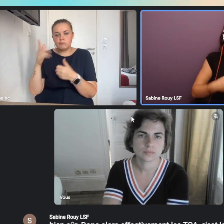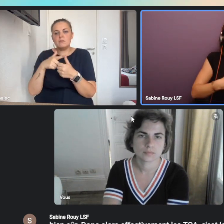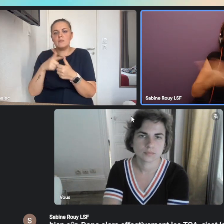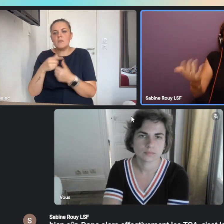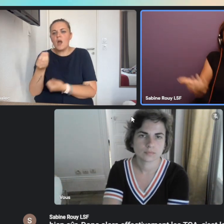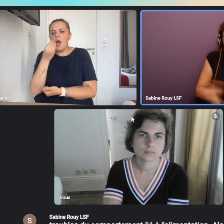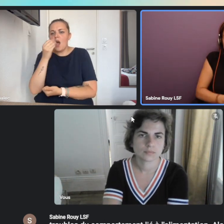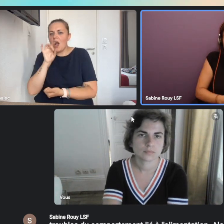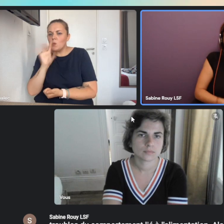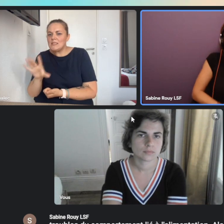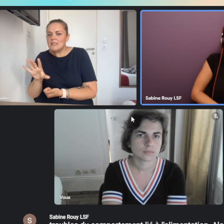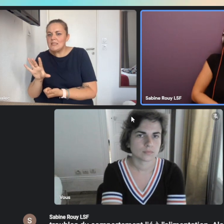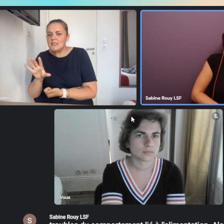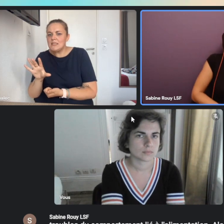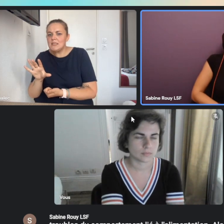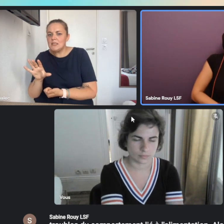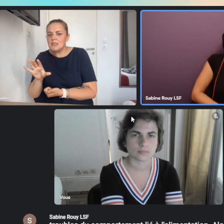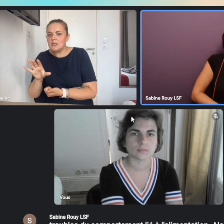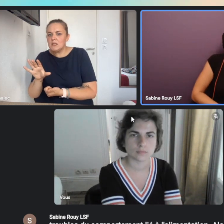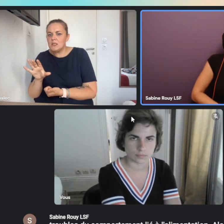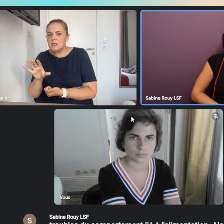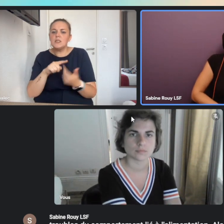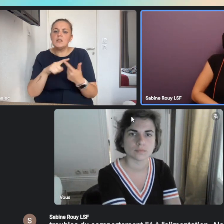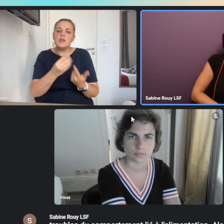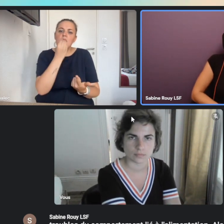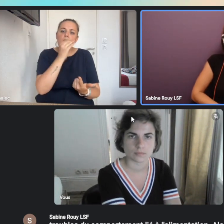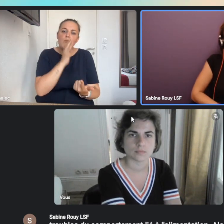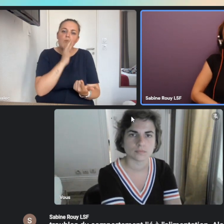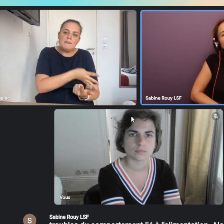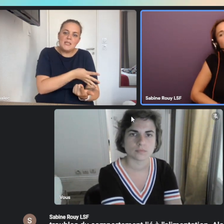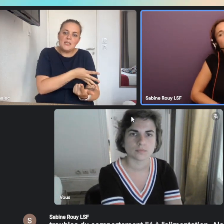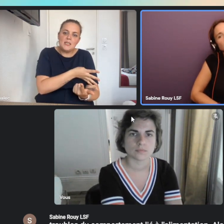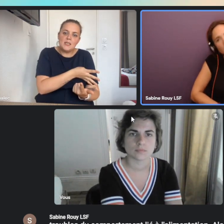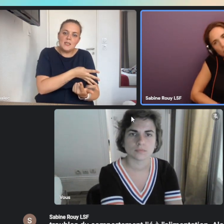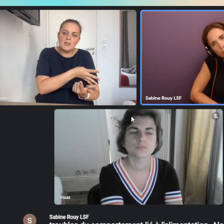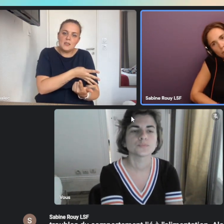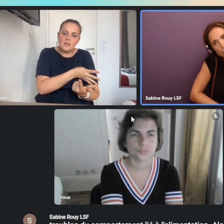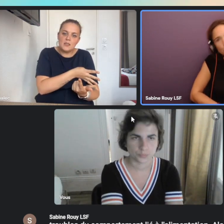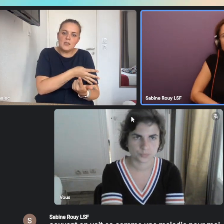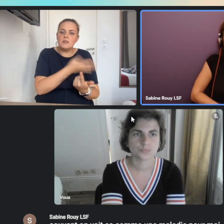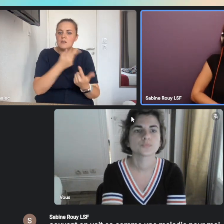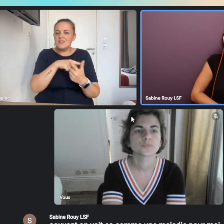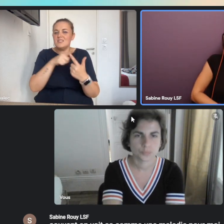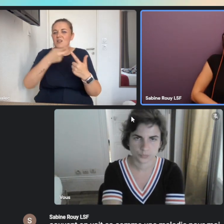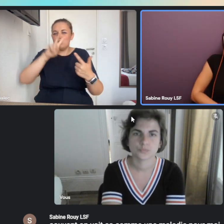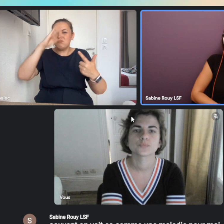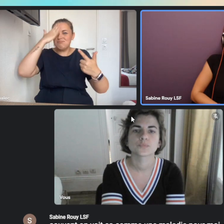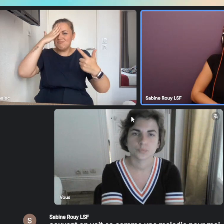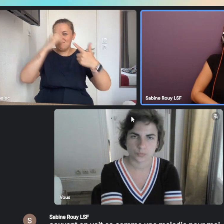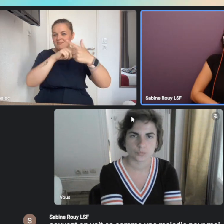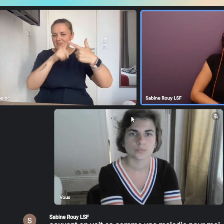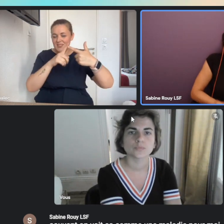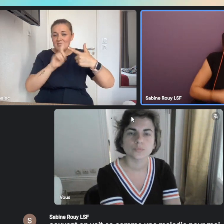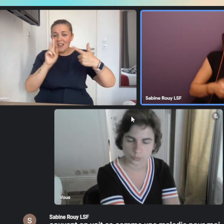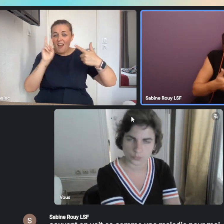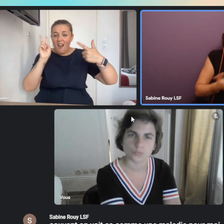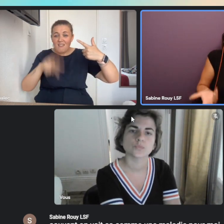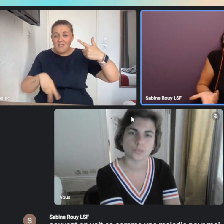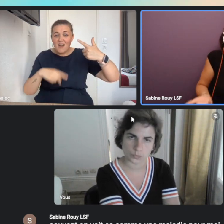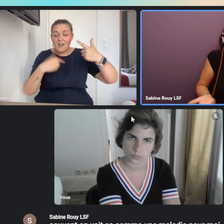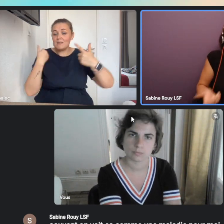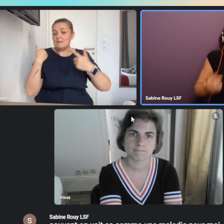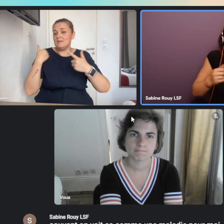donner 2 exemples, célèbres, l'anorexie d'un côté et la boulimie de l'autre. Donc, c'est les